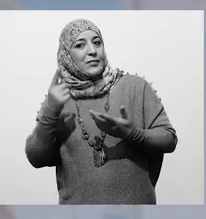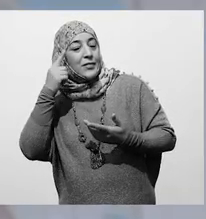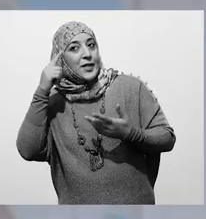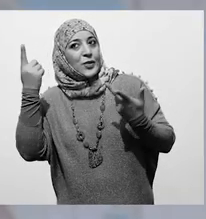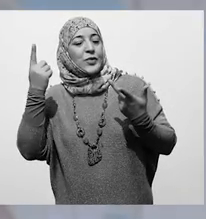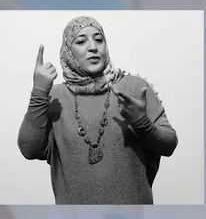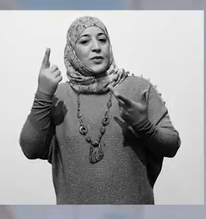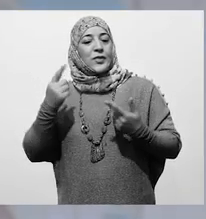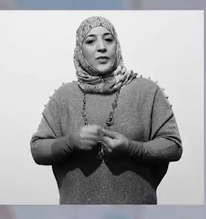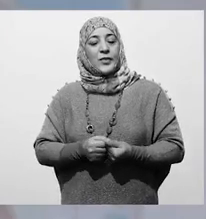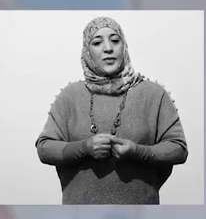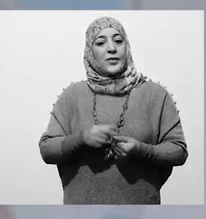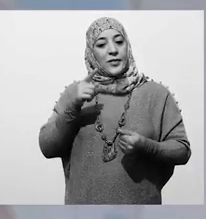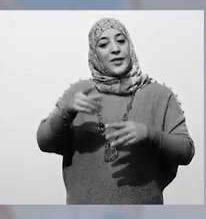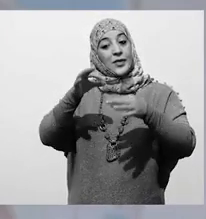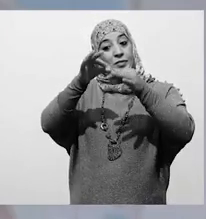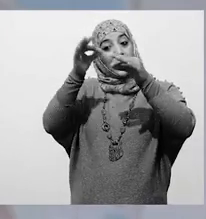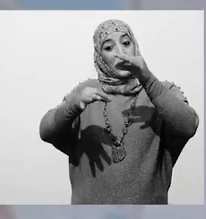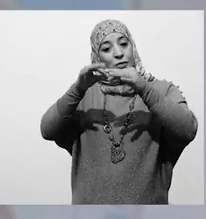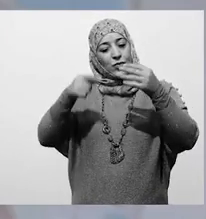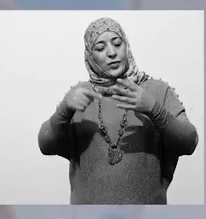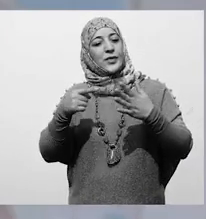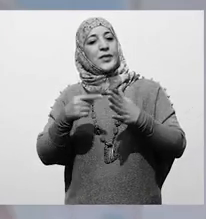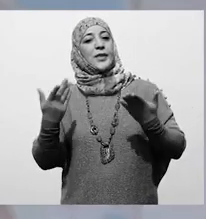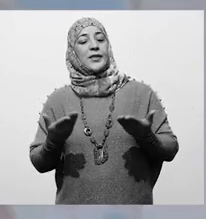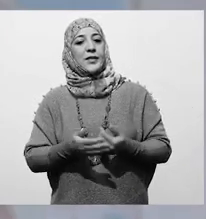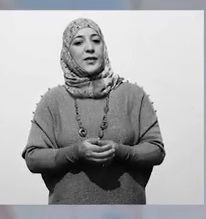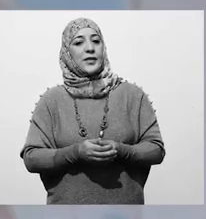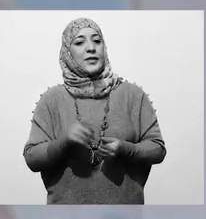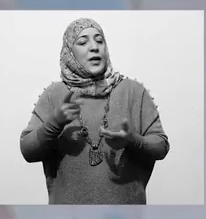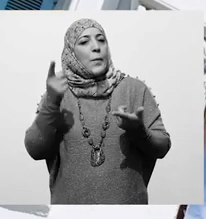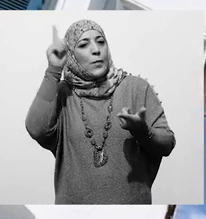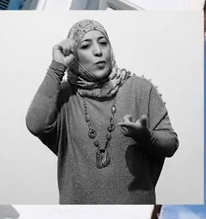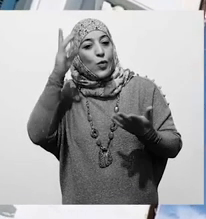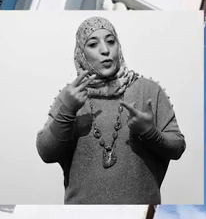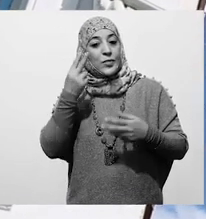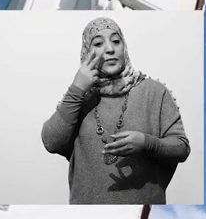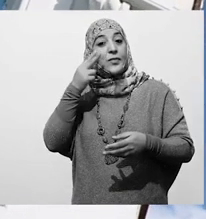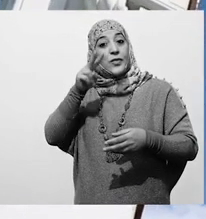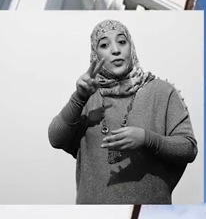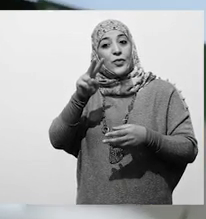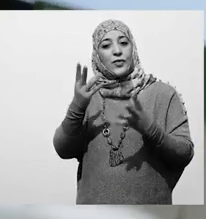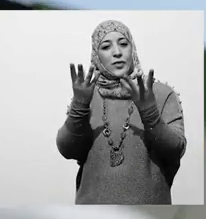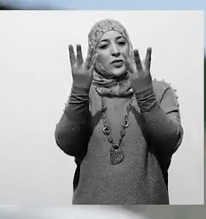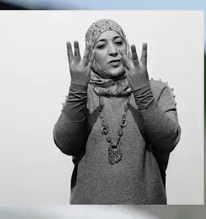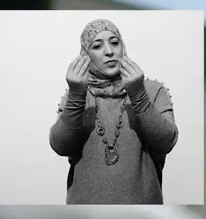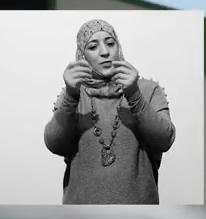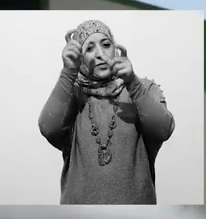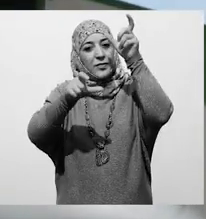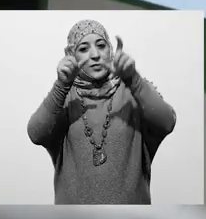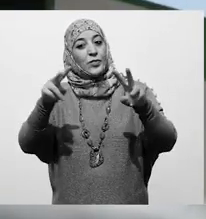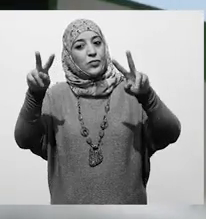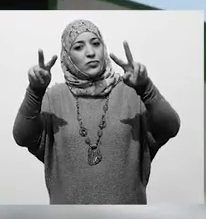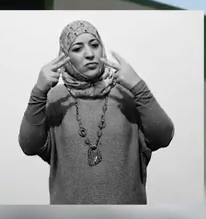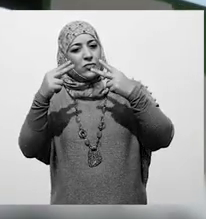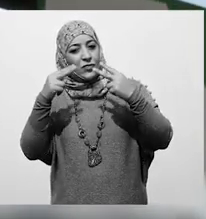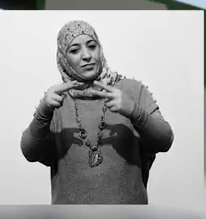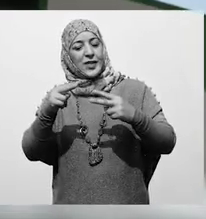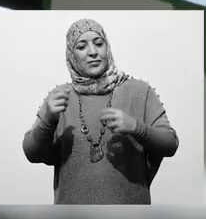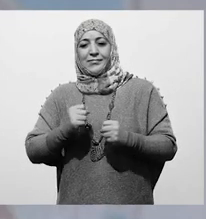comme celle de la fin de l'échauffement j'avais reçu